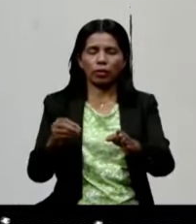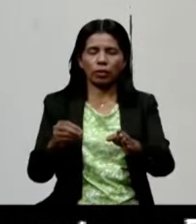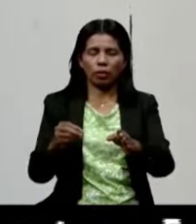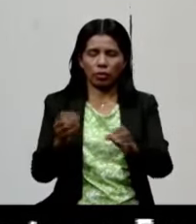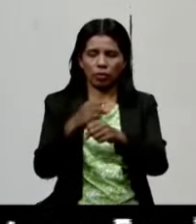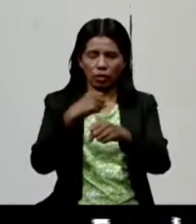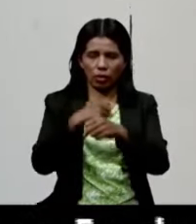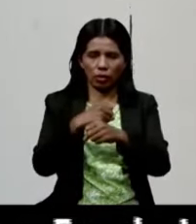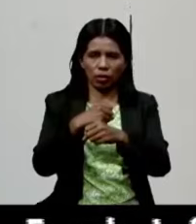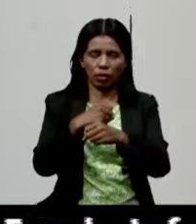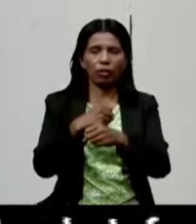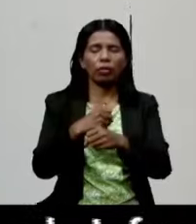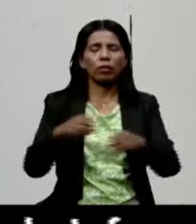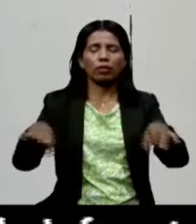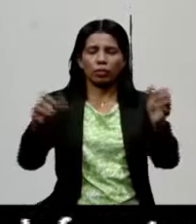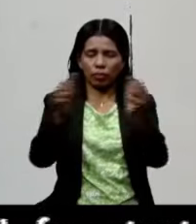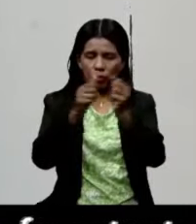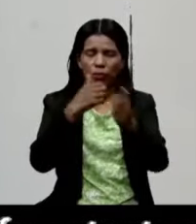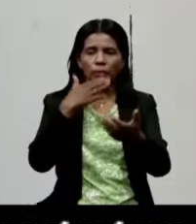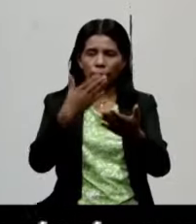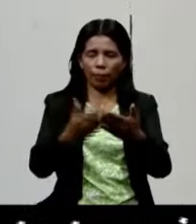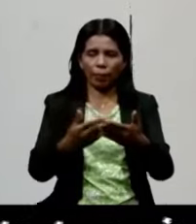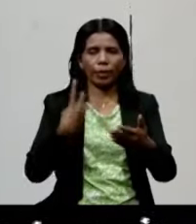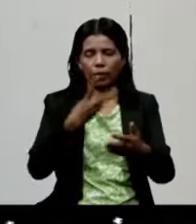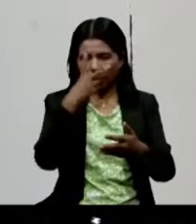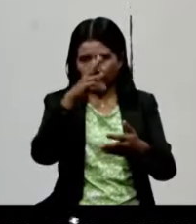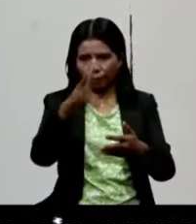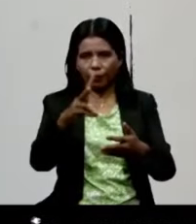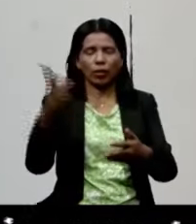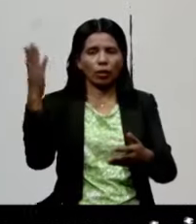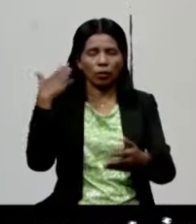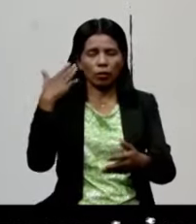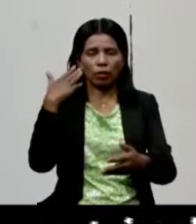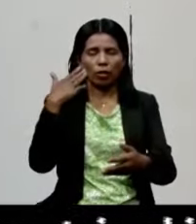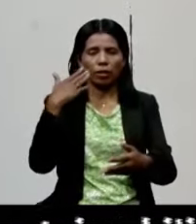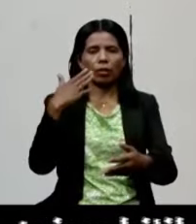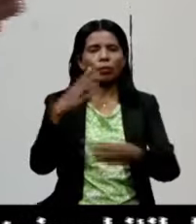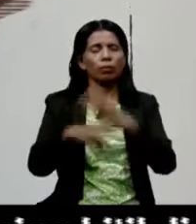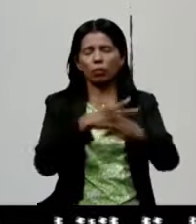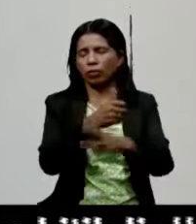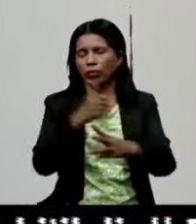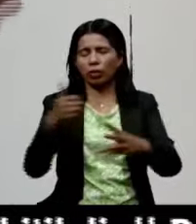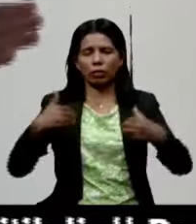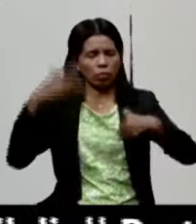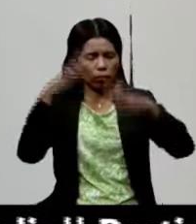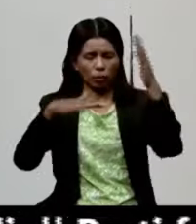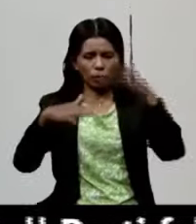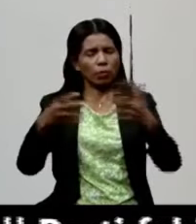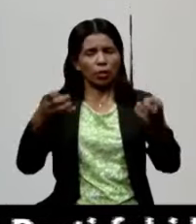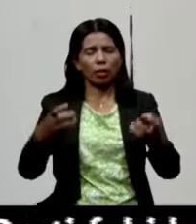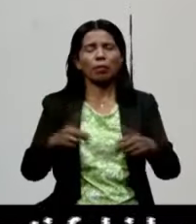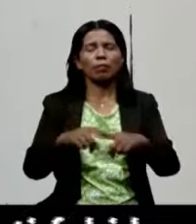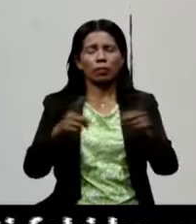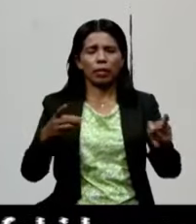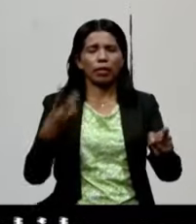rekonsiliasi yang luar biasa. Karena kalau kita lihat di bagian dunia lain yang banyak konflik, rekonsiliasi itu susah. Ya,